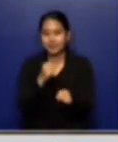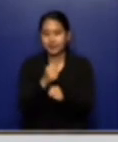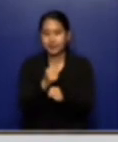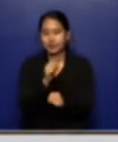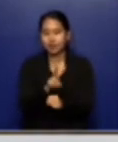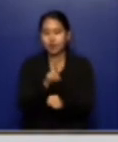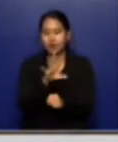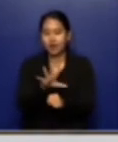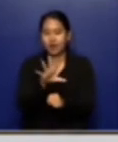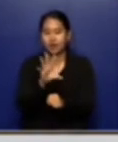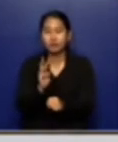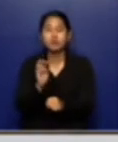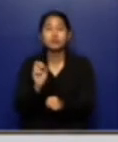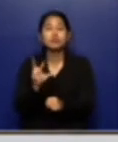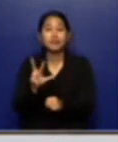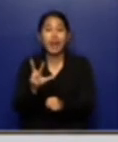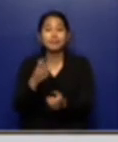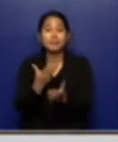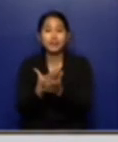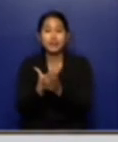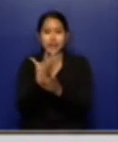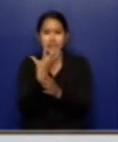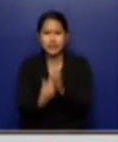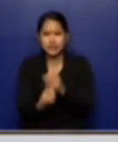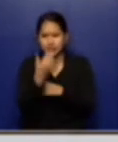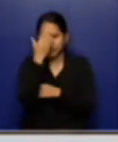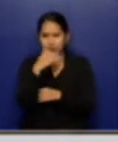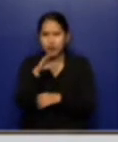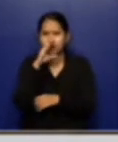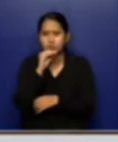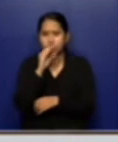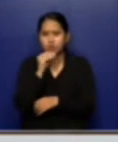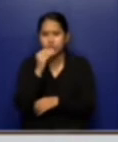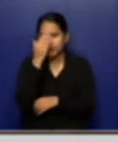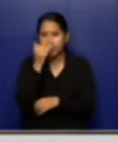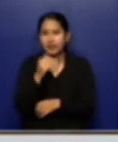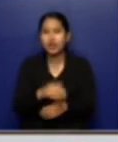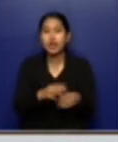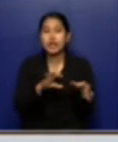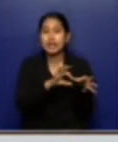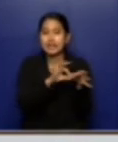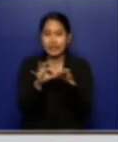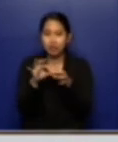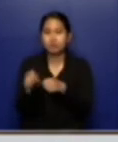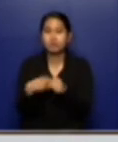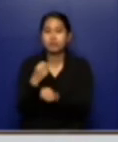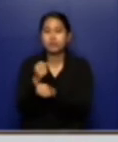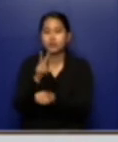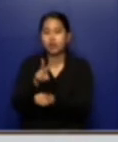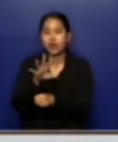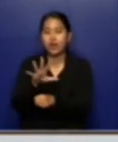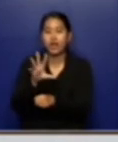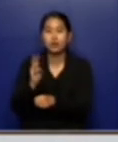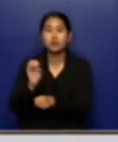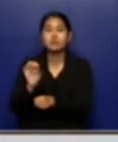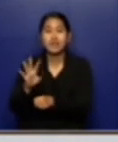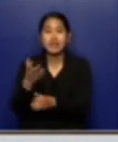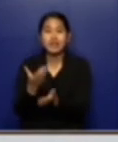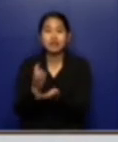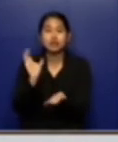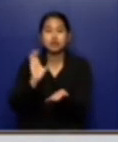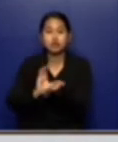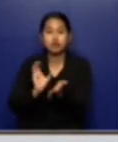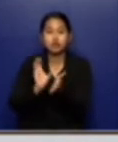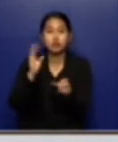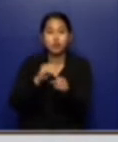ช2563เนี่ยทำไมผมต้องพูดปี63เดี๋ยวปี64ก็เป็นอย่างนี้อีกงบลงทุนเนี่ยเงินอุดหนุนเฉ